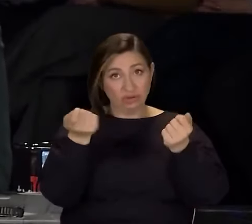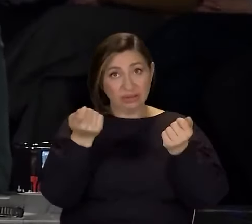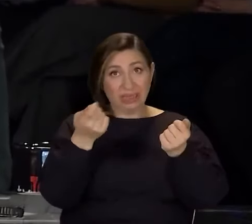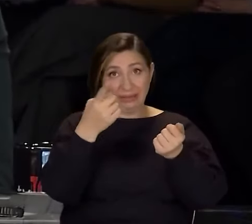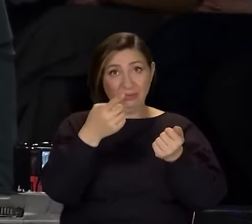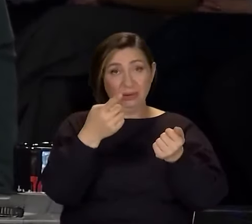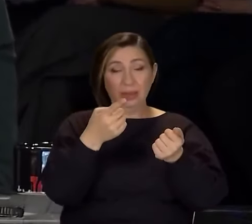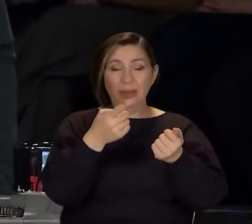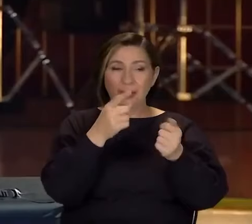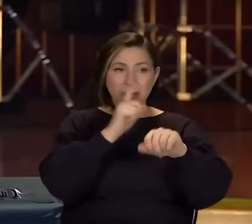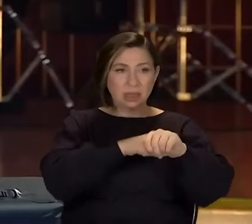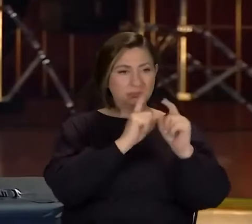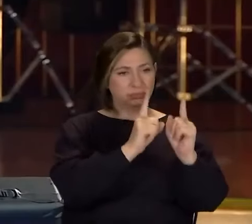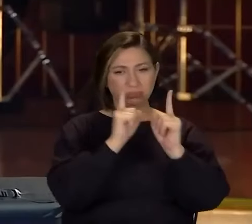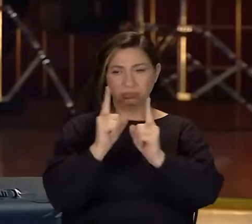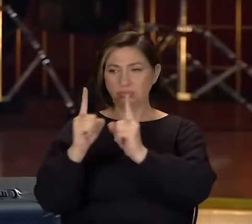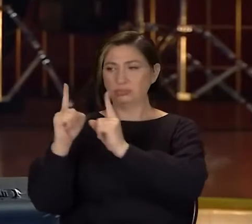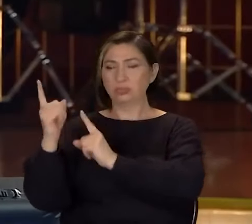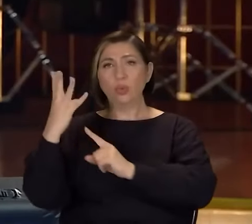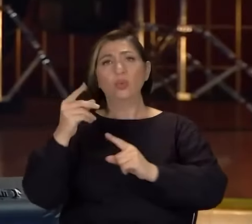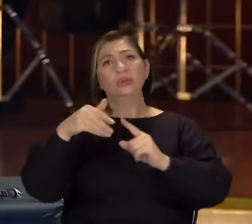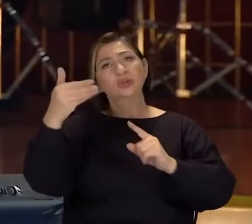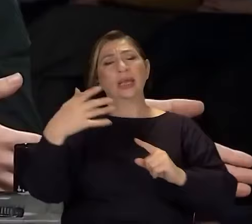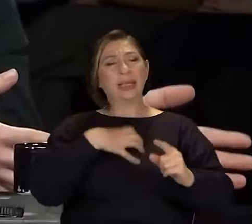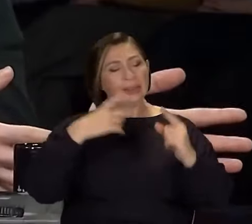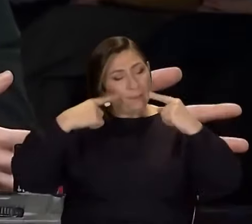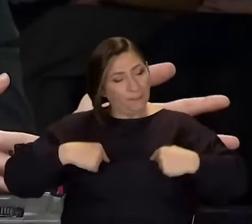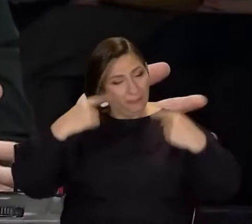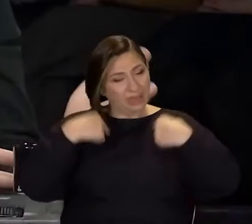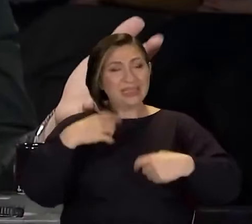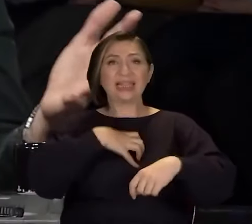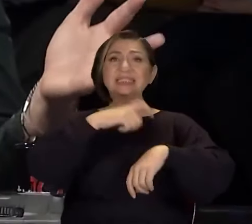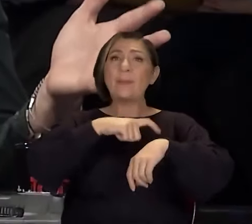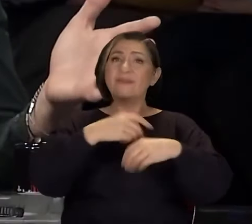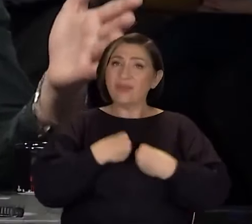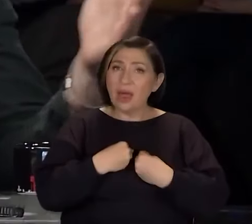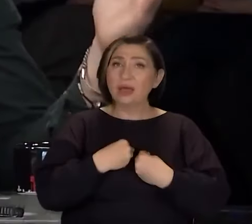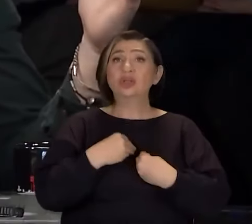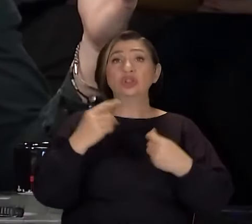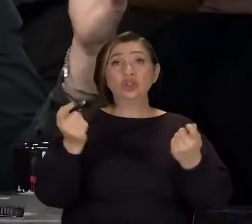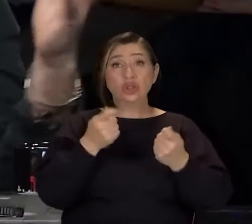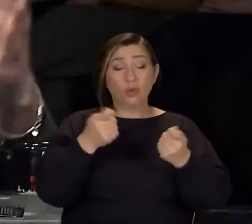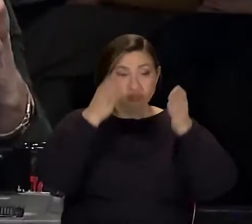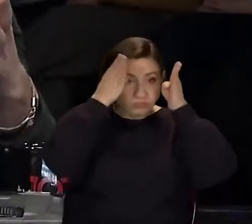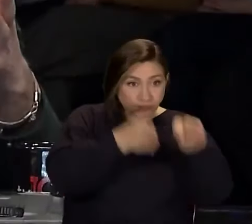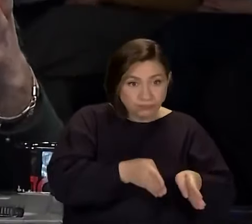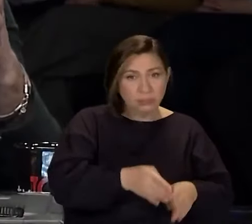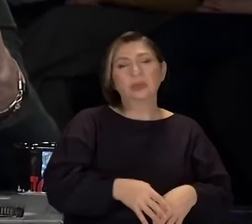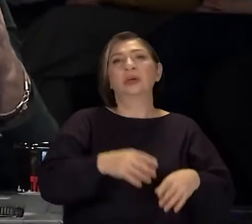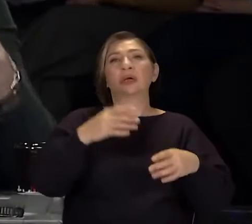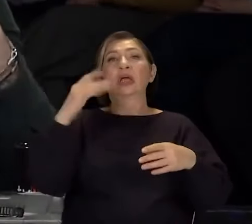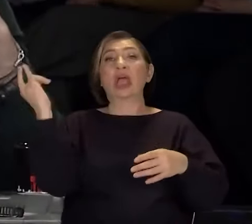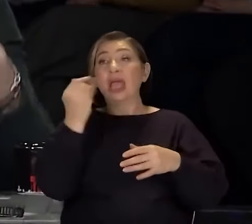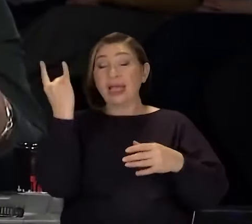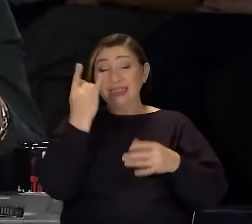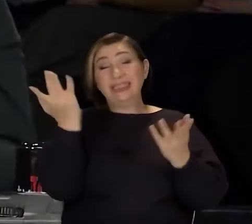çalışacaksan belli saatlerin olsun. Onun dışında kendine de birazcık vakit ayır. Yok çalışacaksam da deli gibi